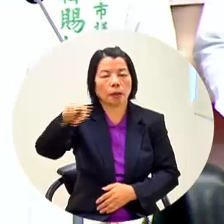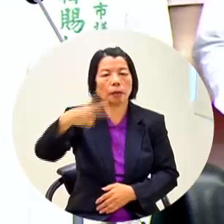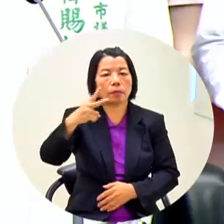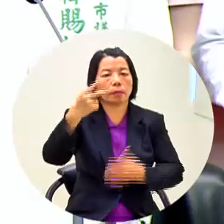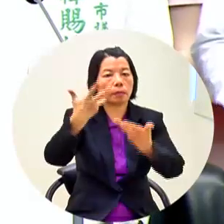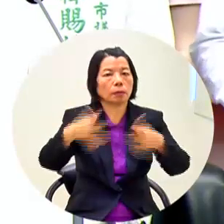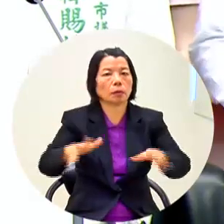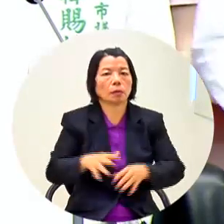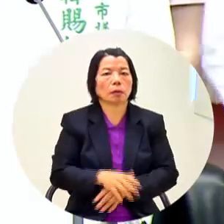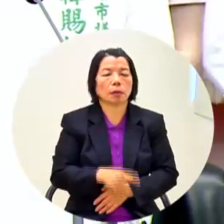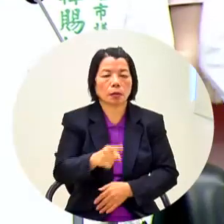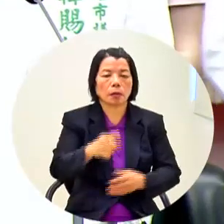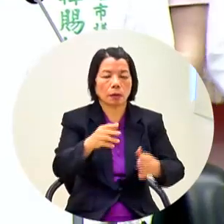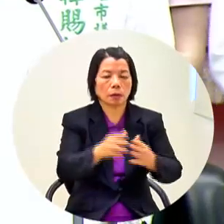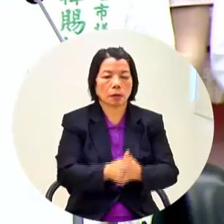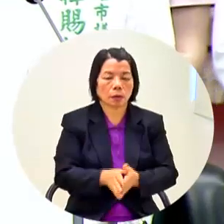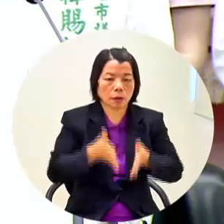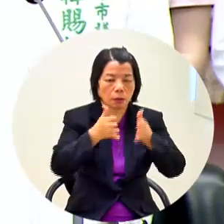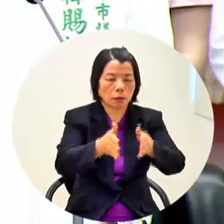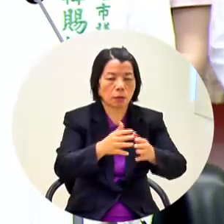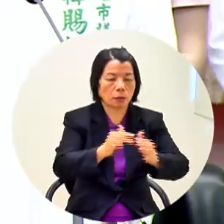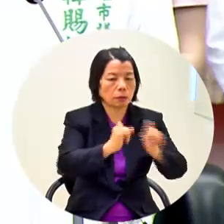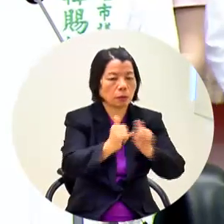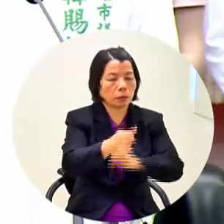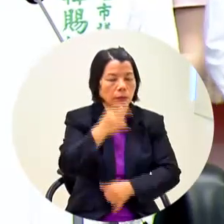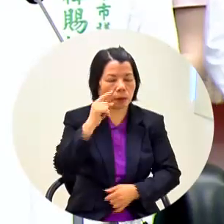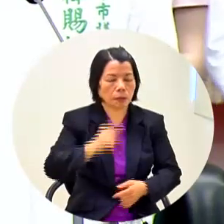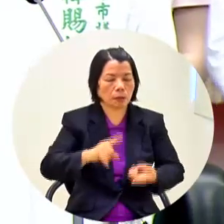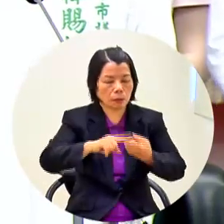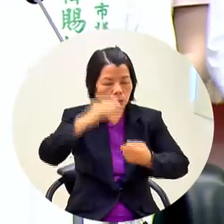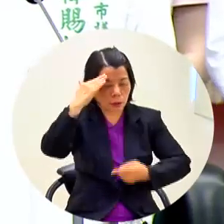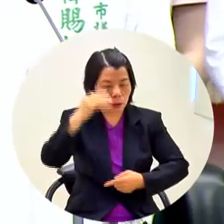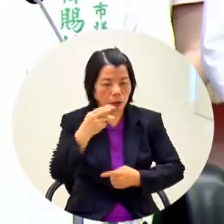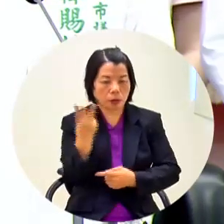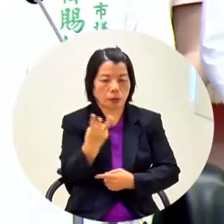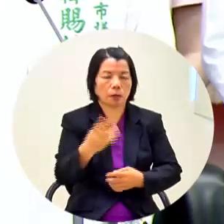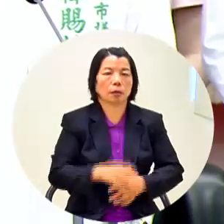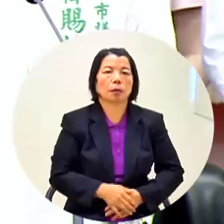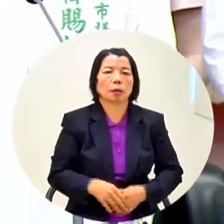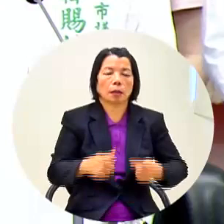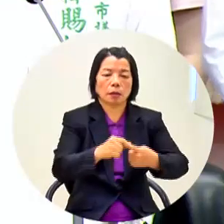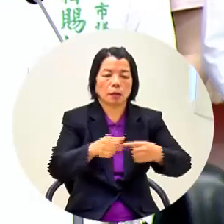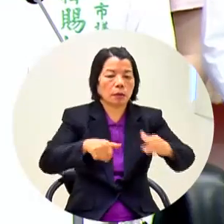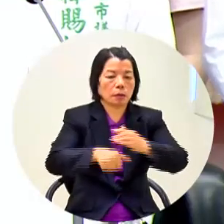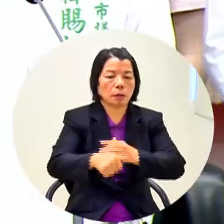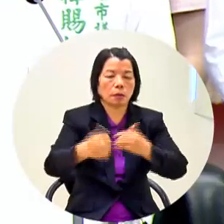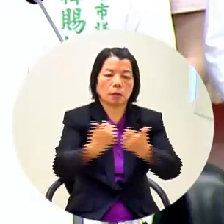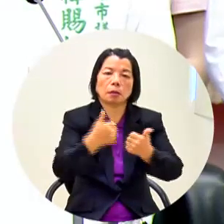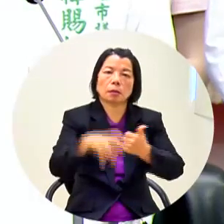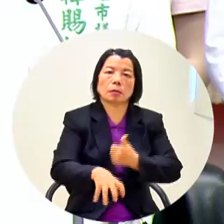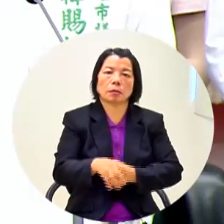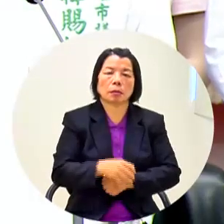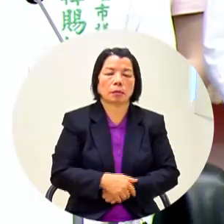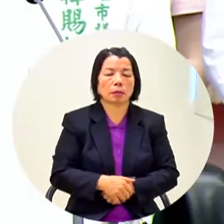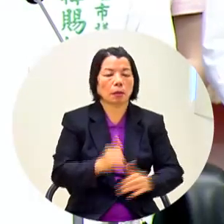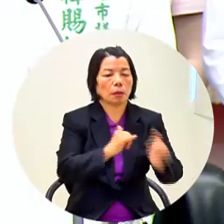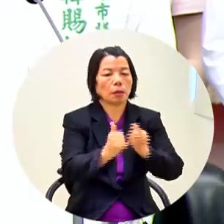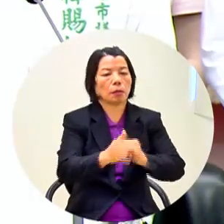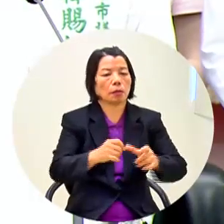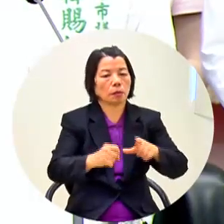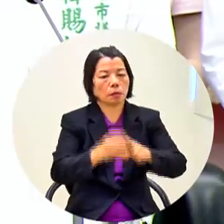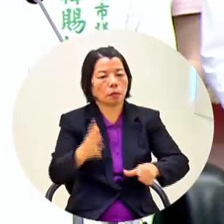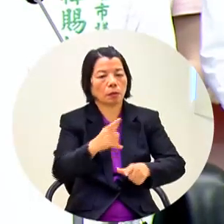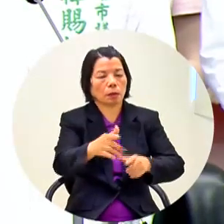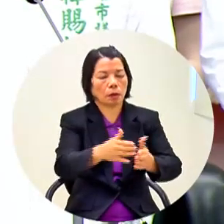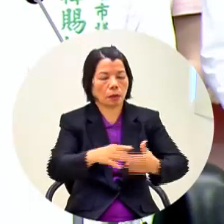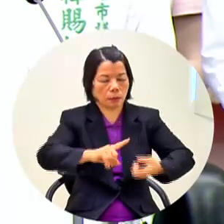民三个道歉。第一个道歉，你没要来议会，不进议会，你要跟市民公开诚心表达